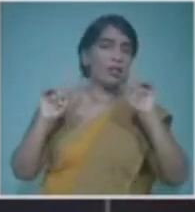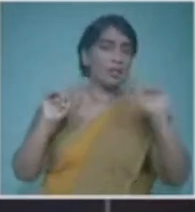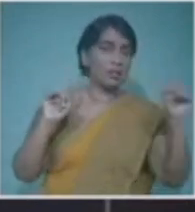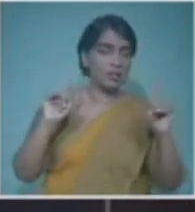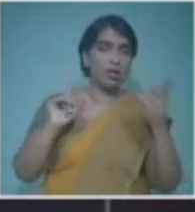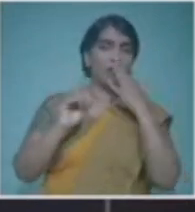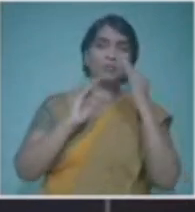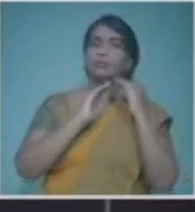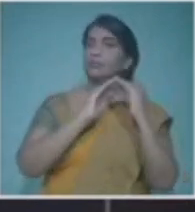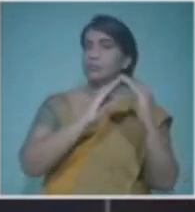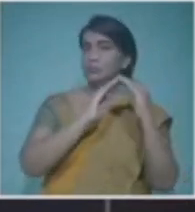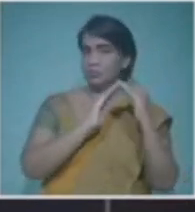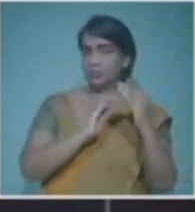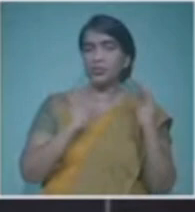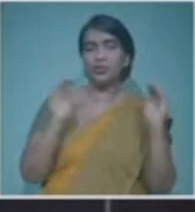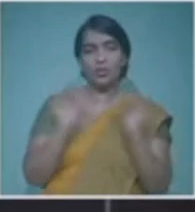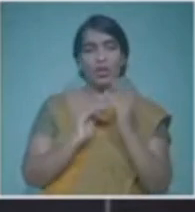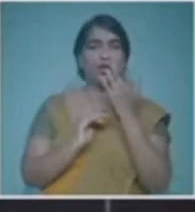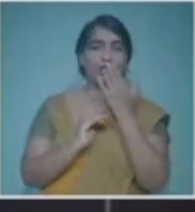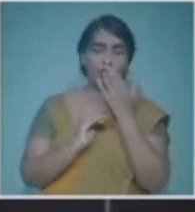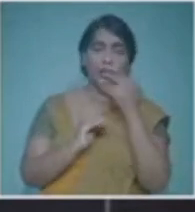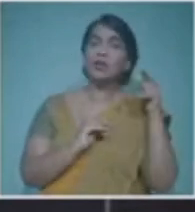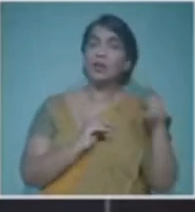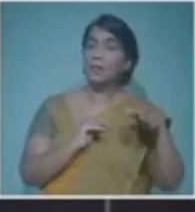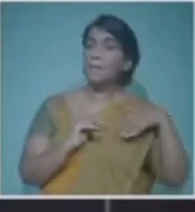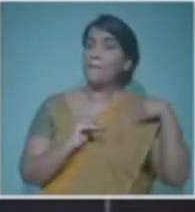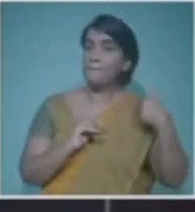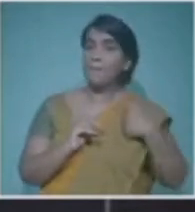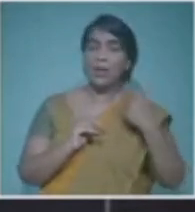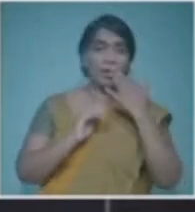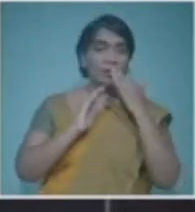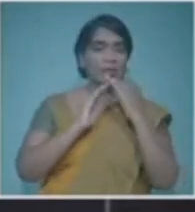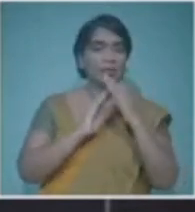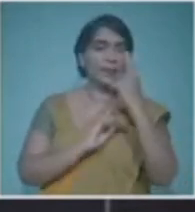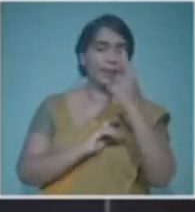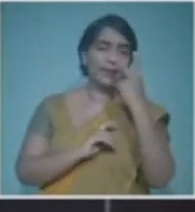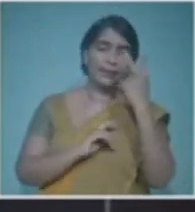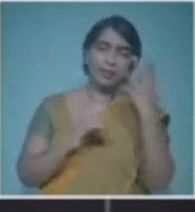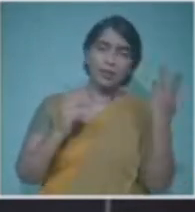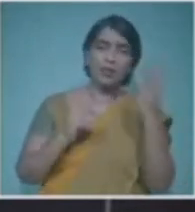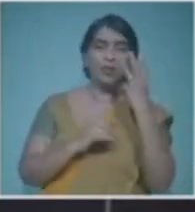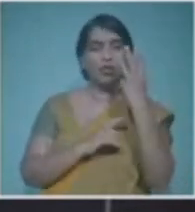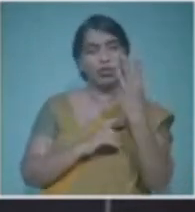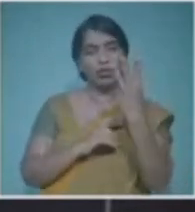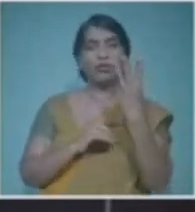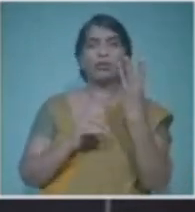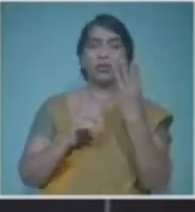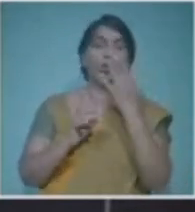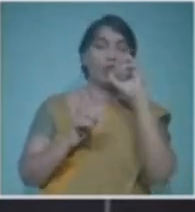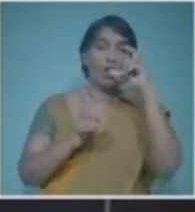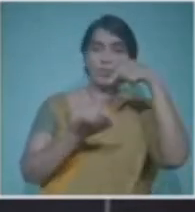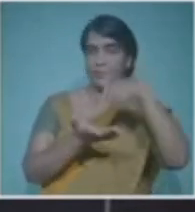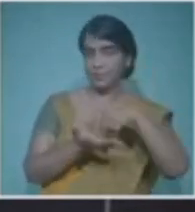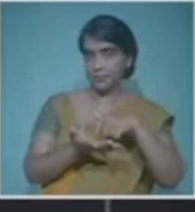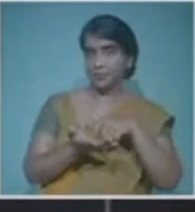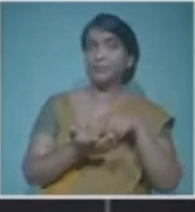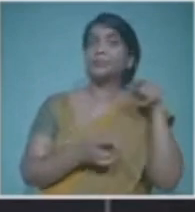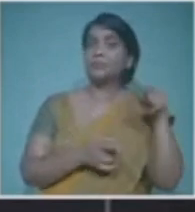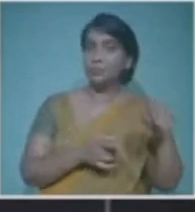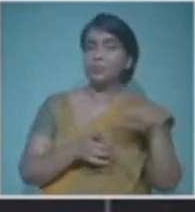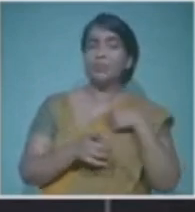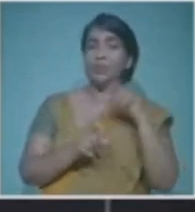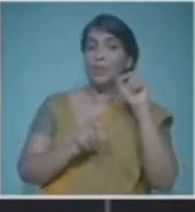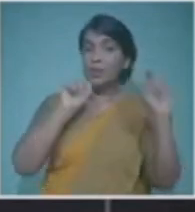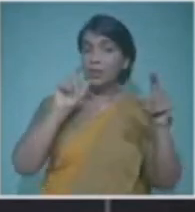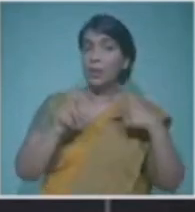පාසල් ප්‍රමාණයක් තියෙන්න පුළුවන් කුඩා පාසල් ඒ ප්‍රමුඛ පාසල් එකක් දෙකක් හෝ සමහර තැන්වල තුනක් වෙන්න පුළුවන් කොළඹ වගේ තැන්වල ඒතර ඒවා අපි